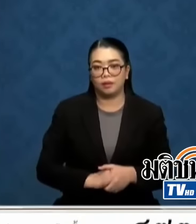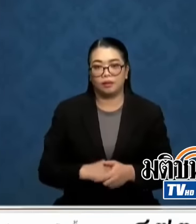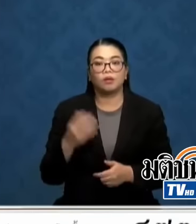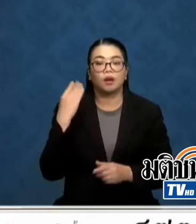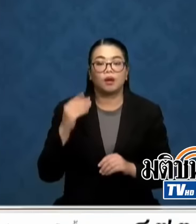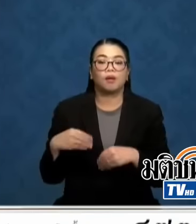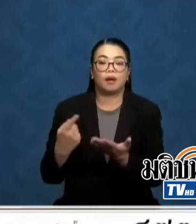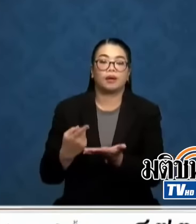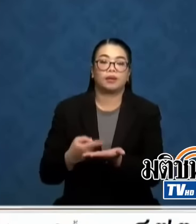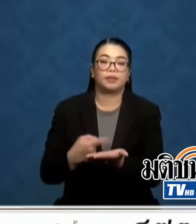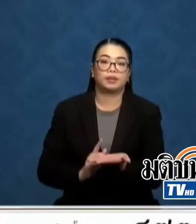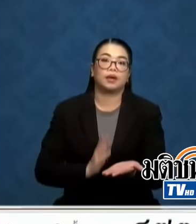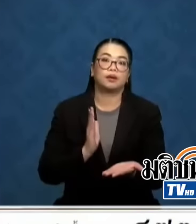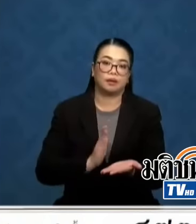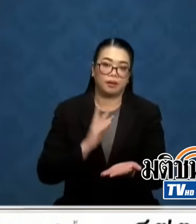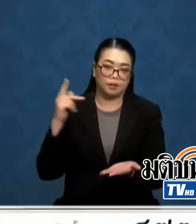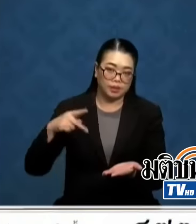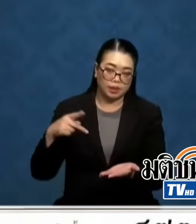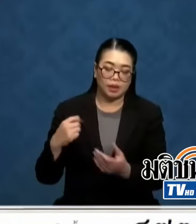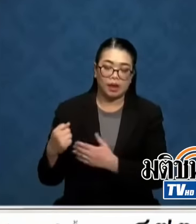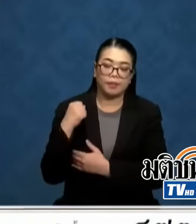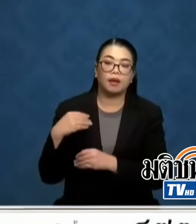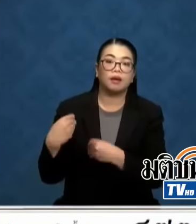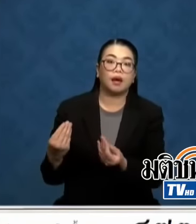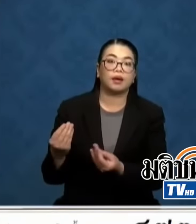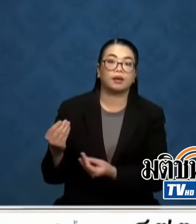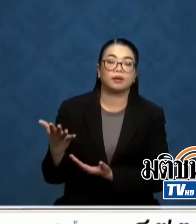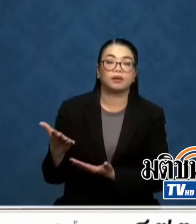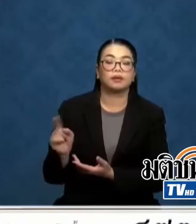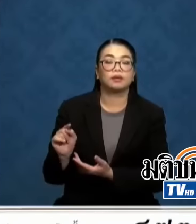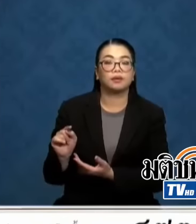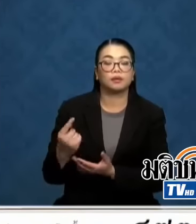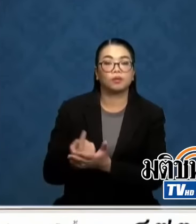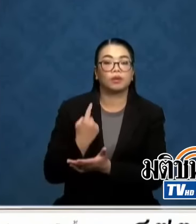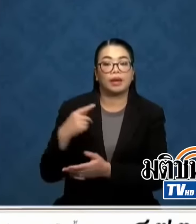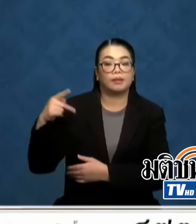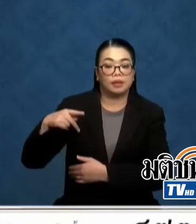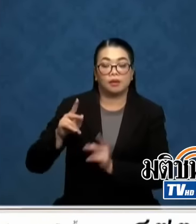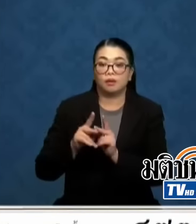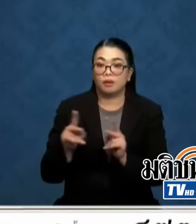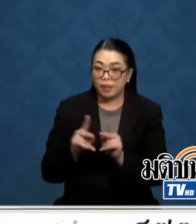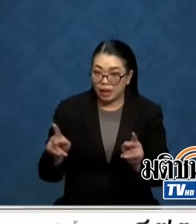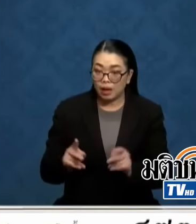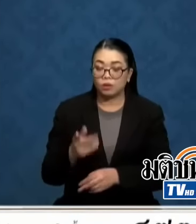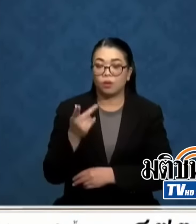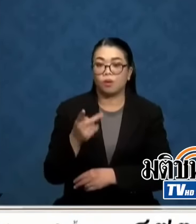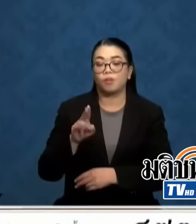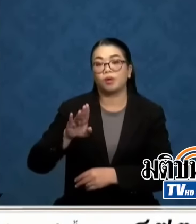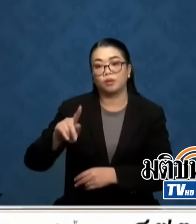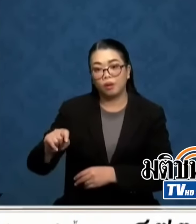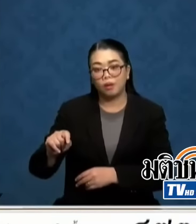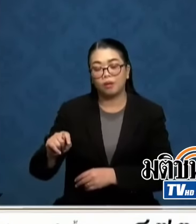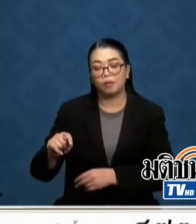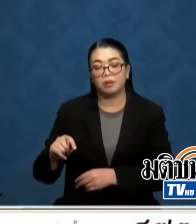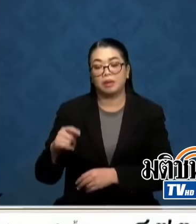ปัญหาแล้วก็ให้อำนาจยังไงครับผู้แทนพิเศษนี้นะครับผู้แทนพิเศษนี้เป็นกรรมการคพต